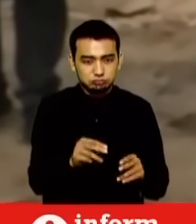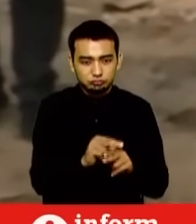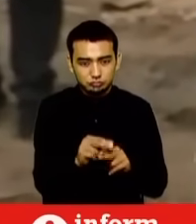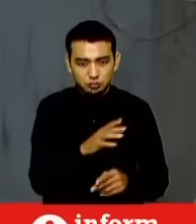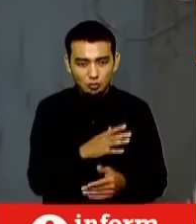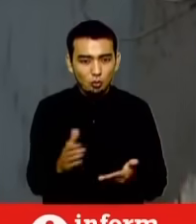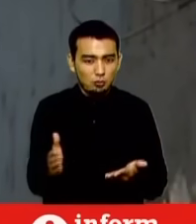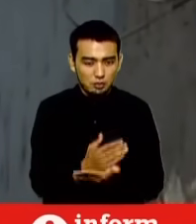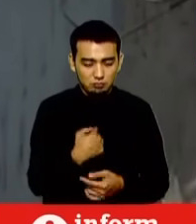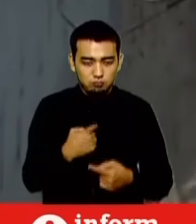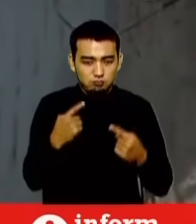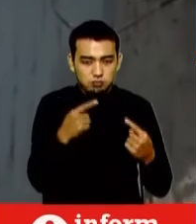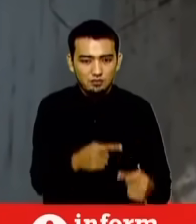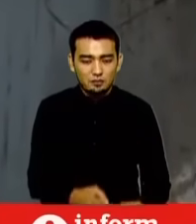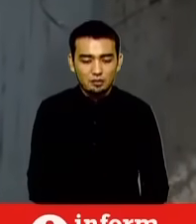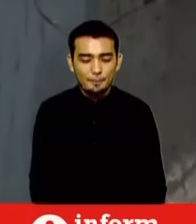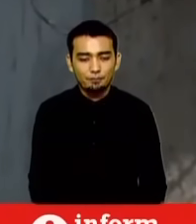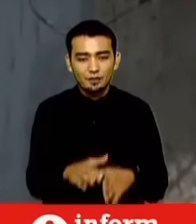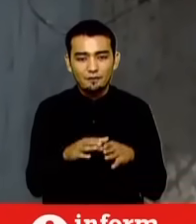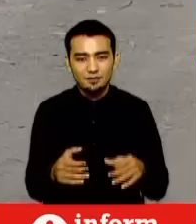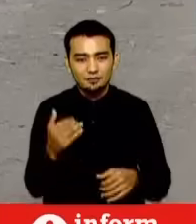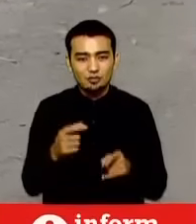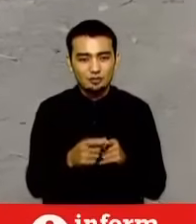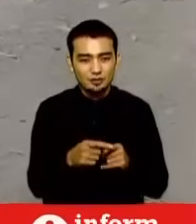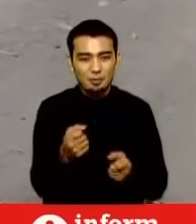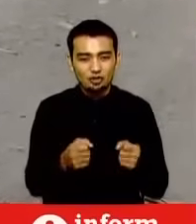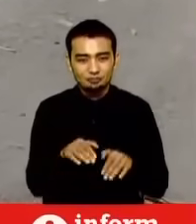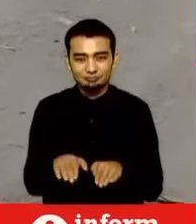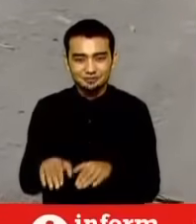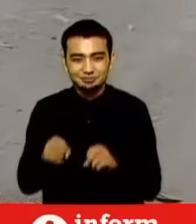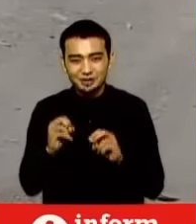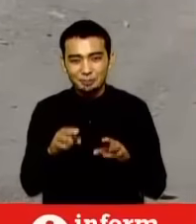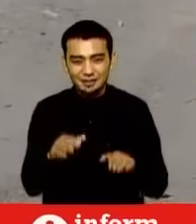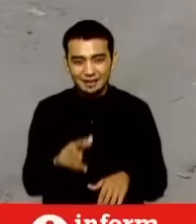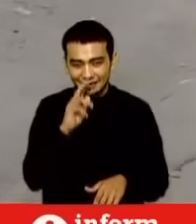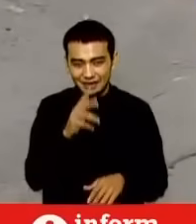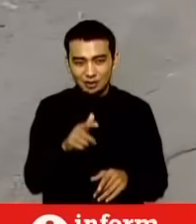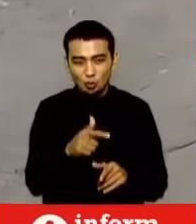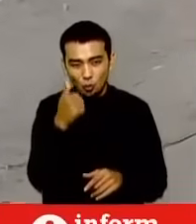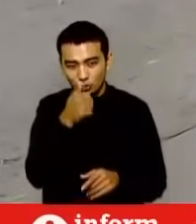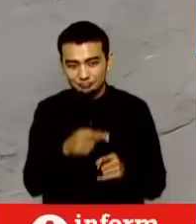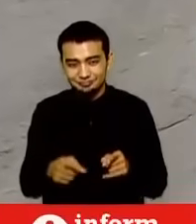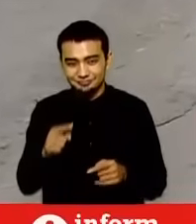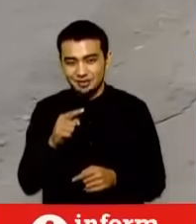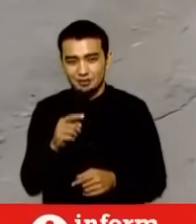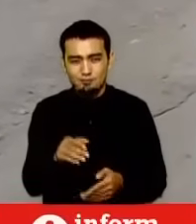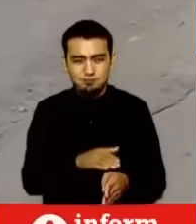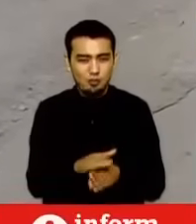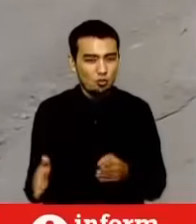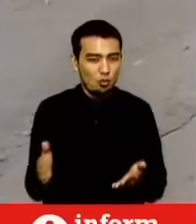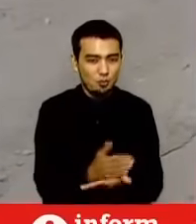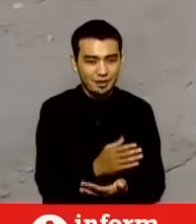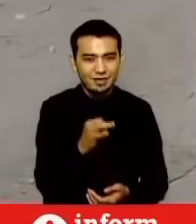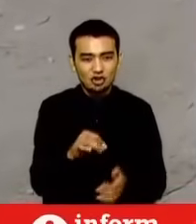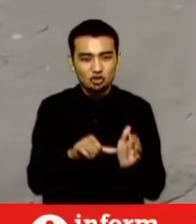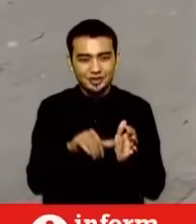әрине. Шенеуніктердің айтуларынша, бұл көлік жайлар алдағы 3 жылда толығымен сүріліп, орнына 6000 орындық